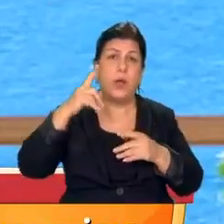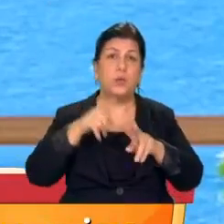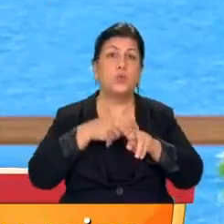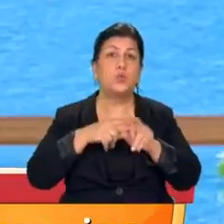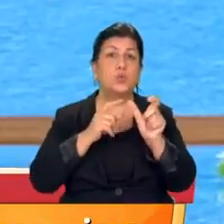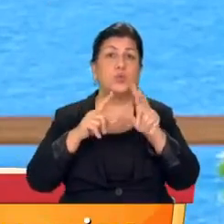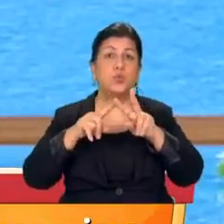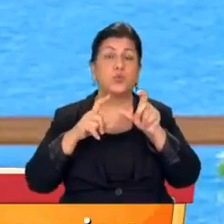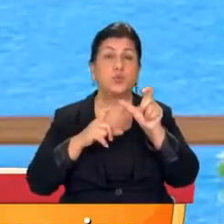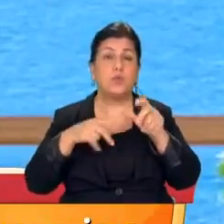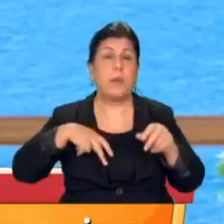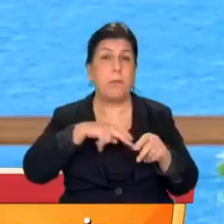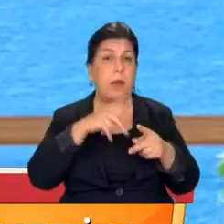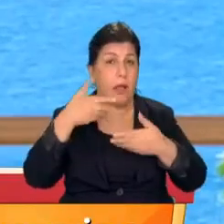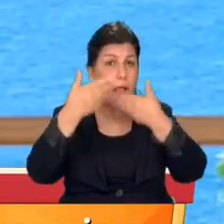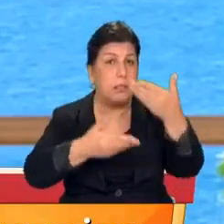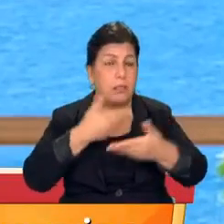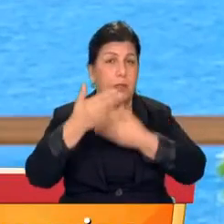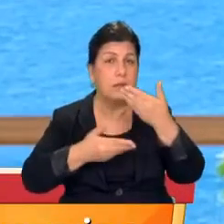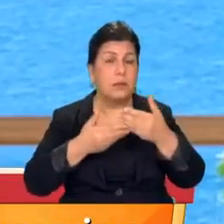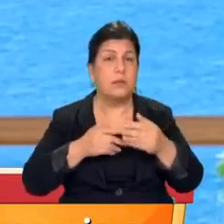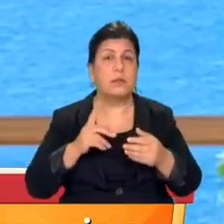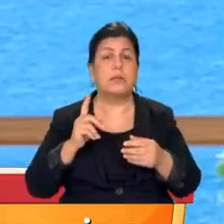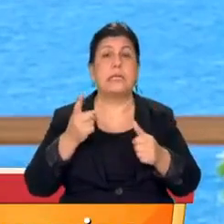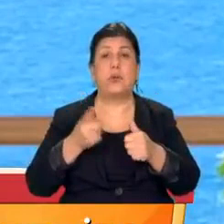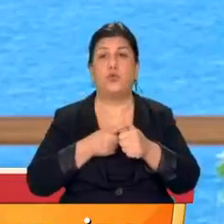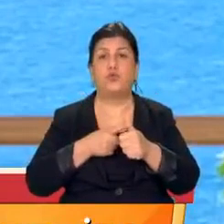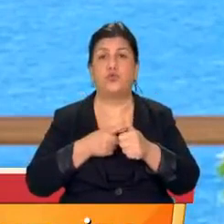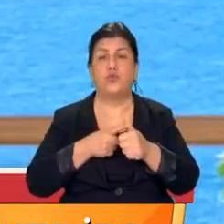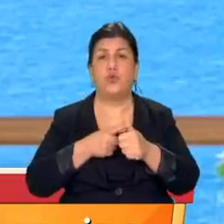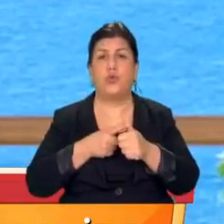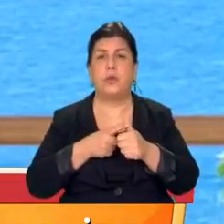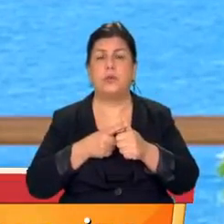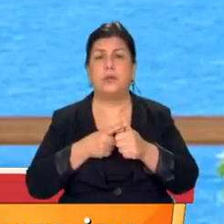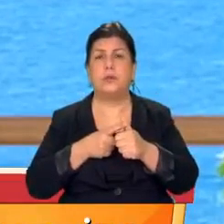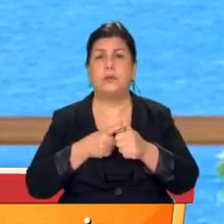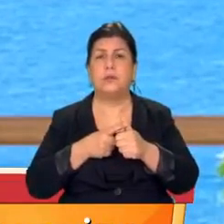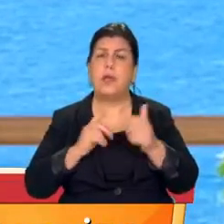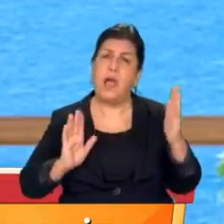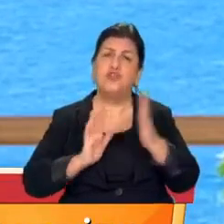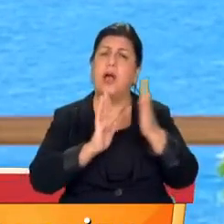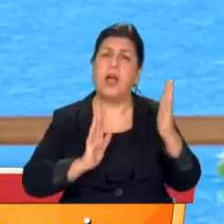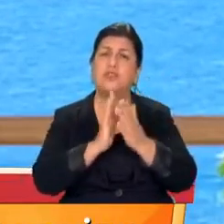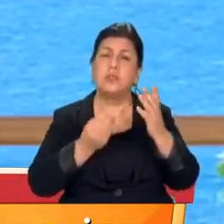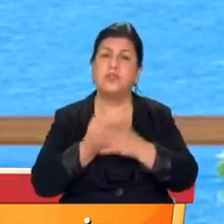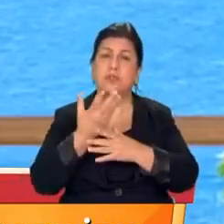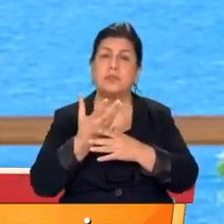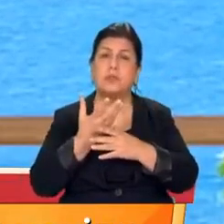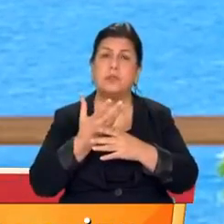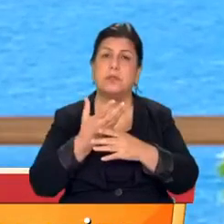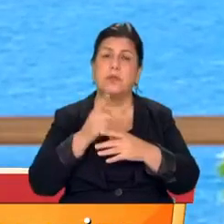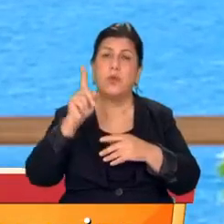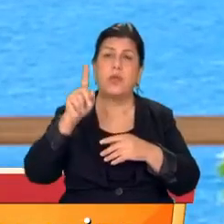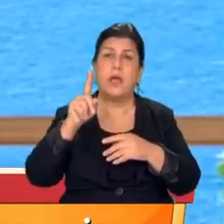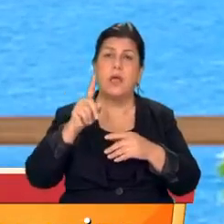İlk önce direndi ben Yunus Aleyhisselam'a Efendim ona iman